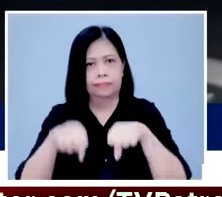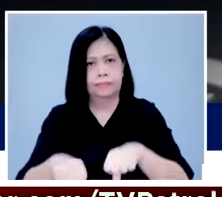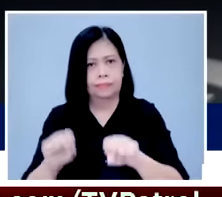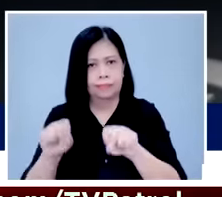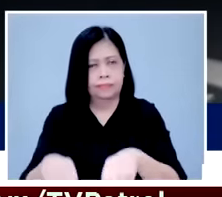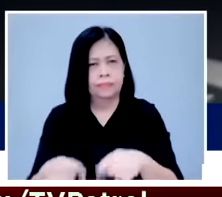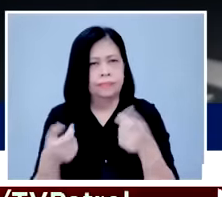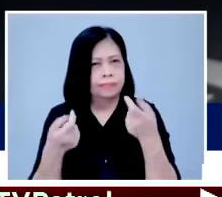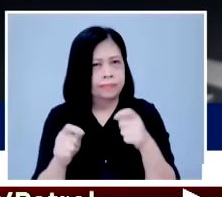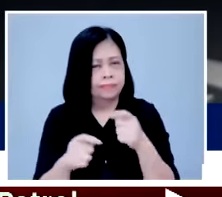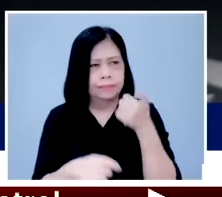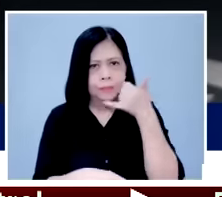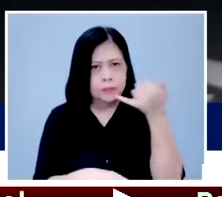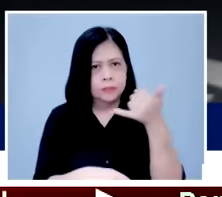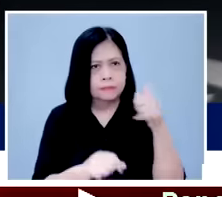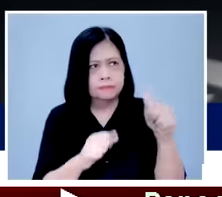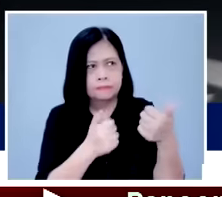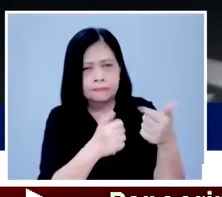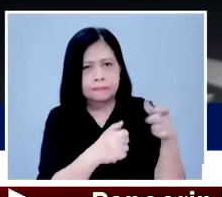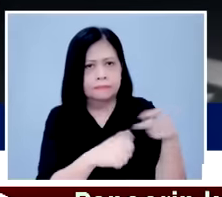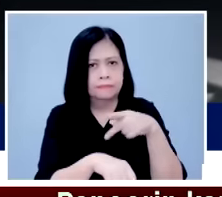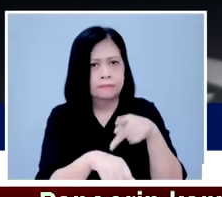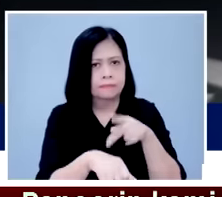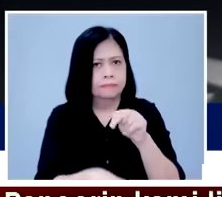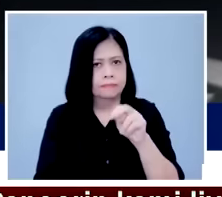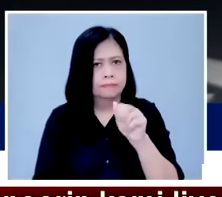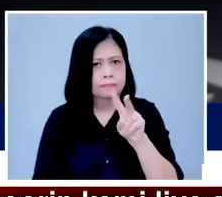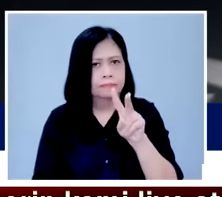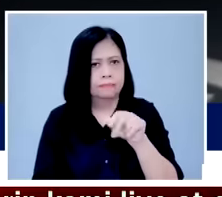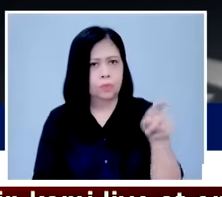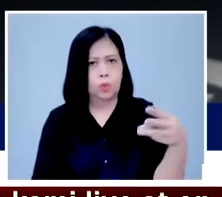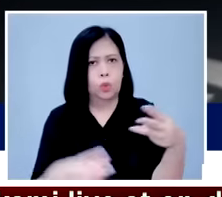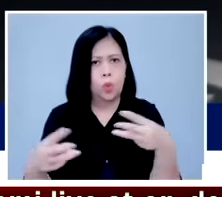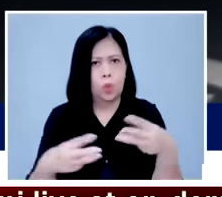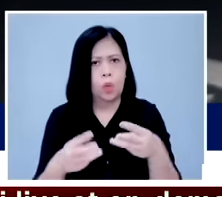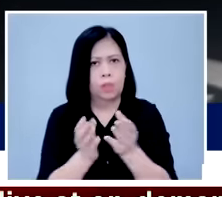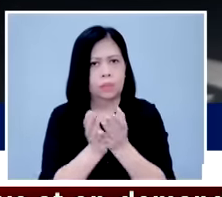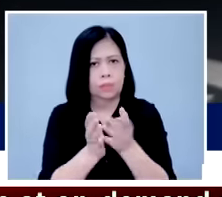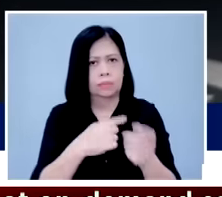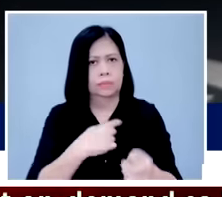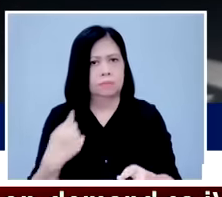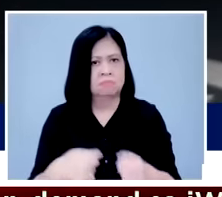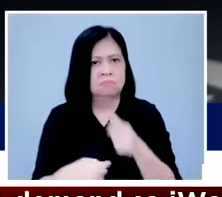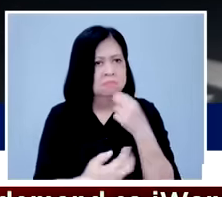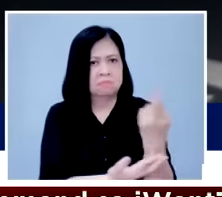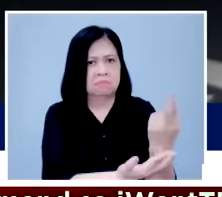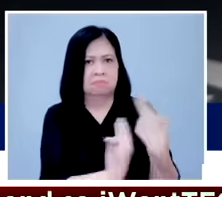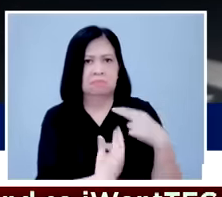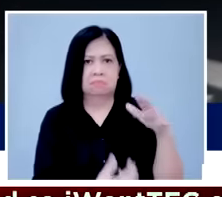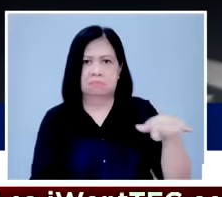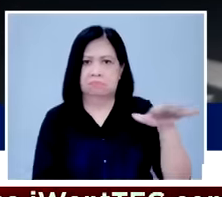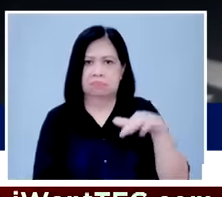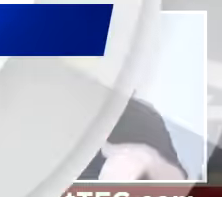na i-radio challenge ng Philippine Navy yung mga warship ng China, pero hindi tumugon ang mga ito.